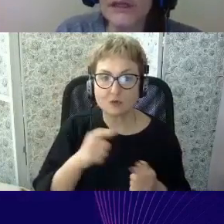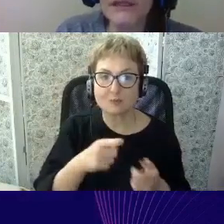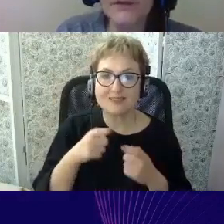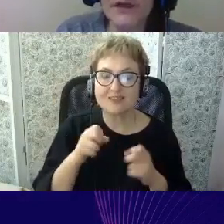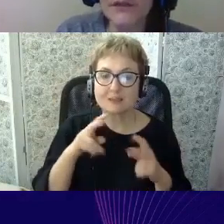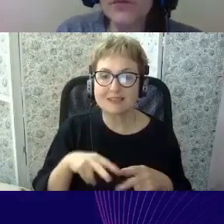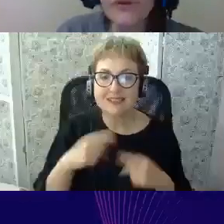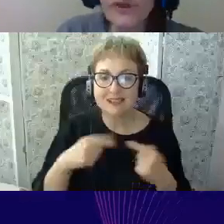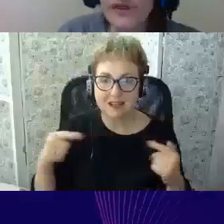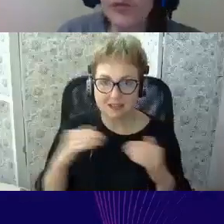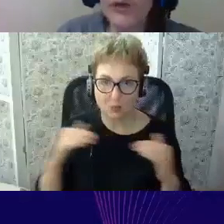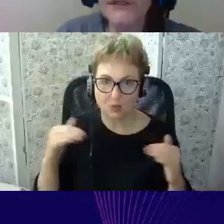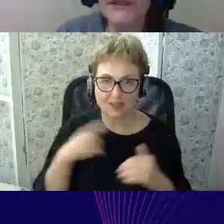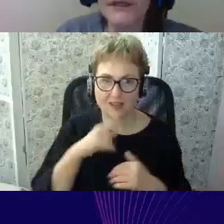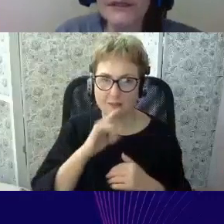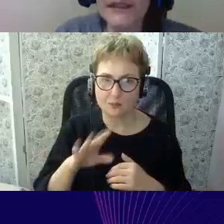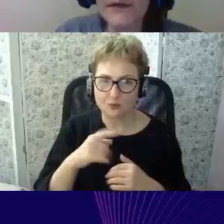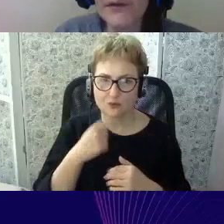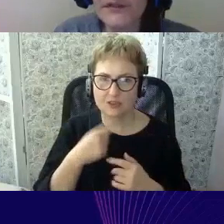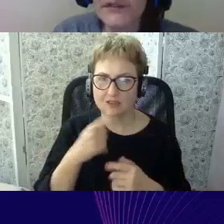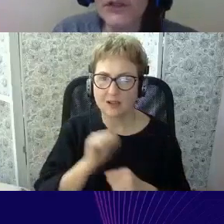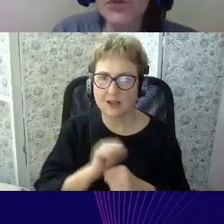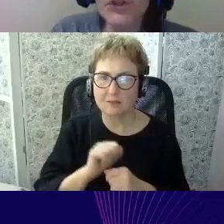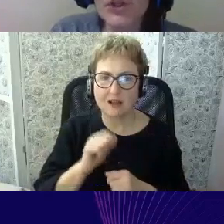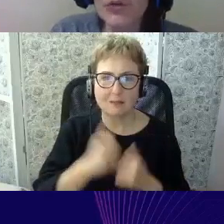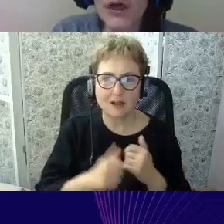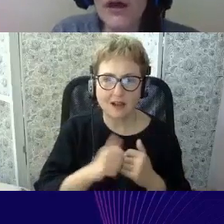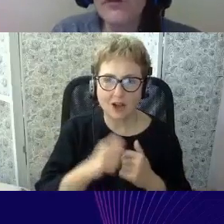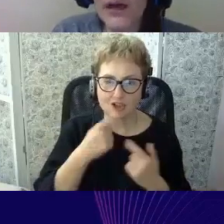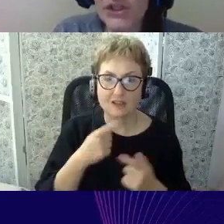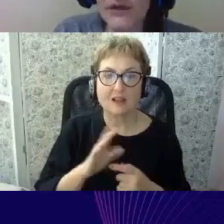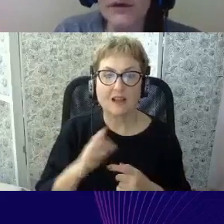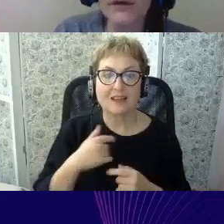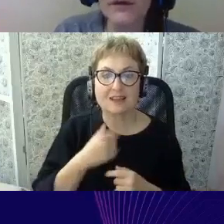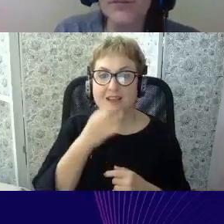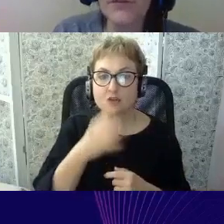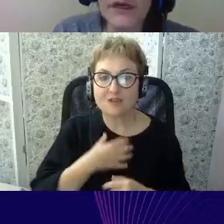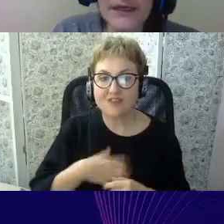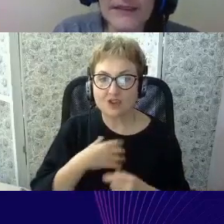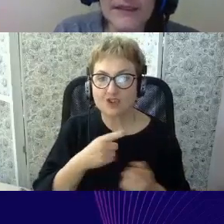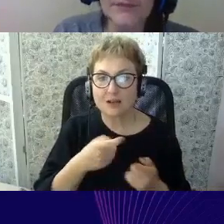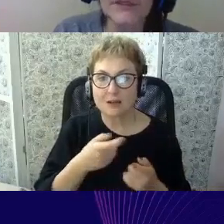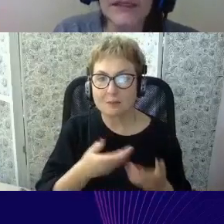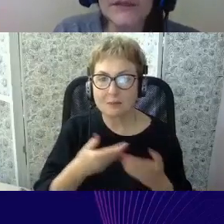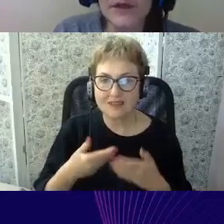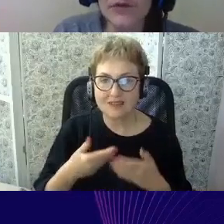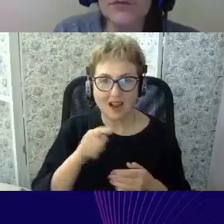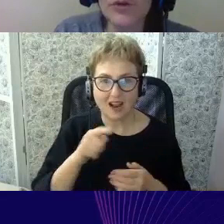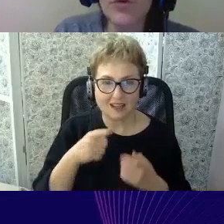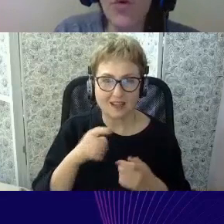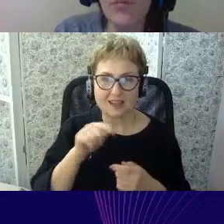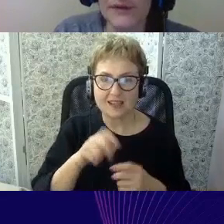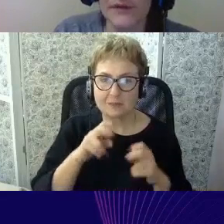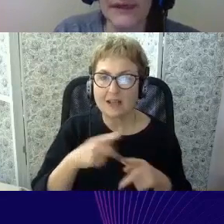привлечения специалистов разного уровня. Я не буду отдельно на них останавливаться. Скажу лишь, что важно привлекать тех специалистов,